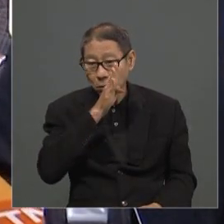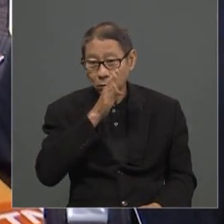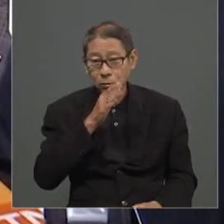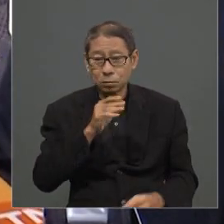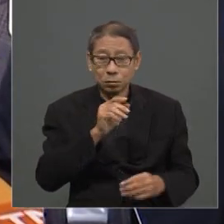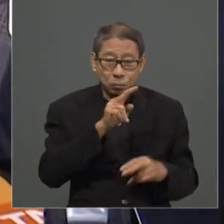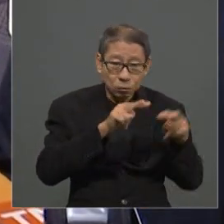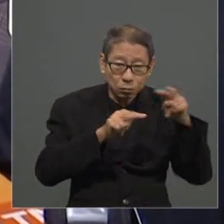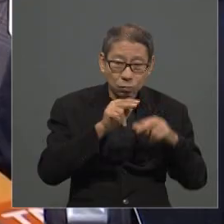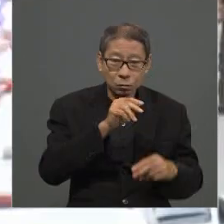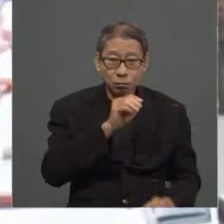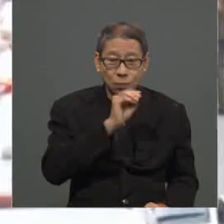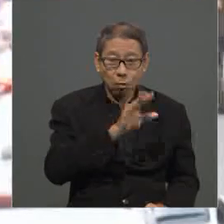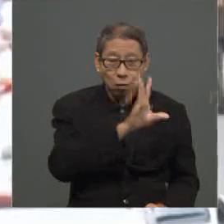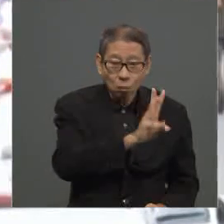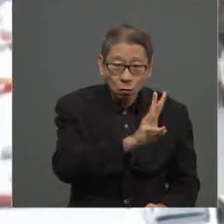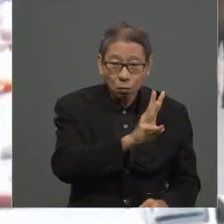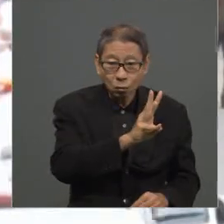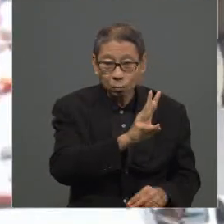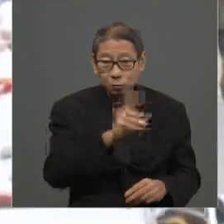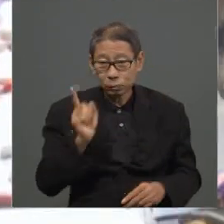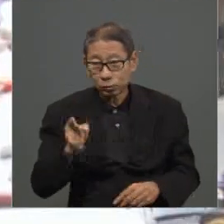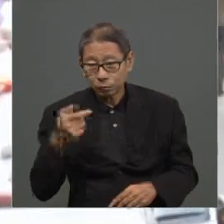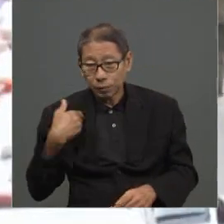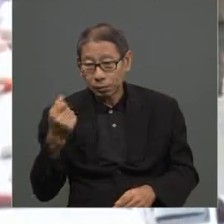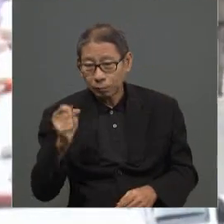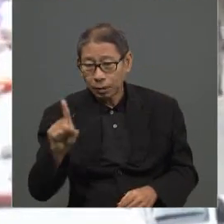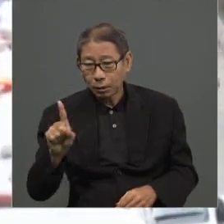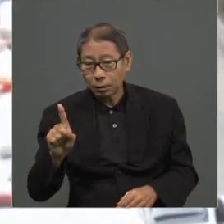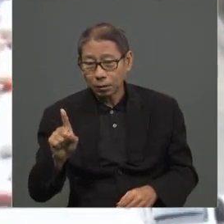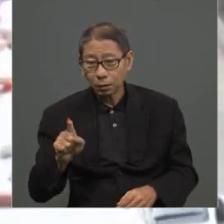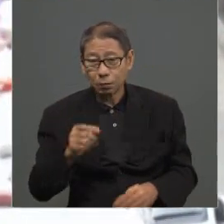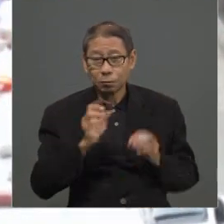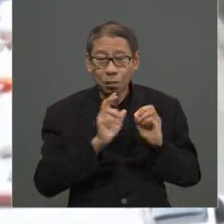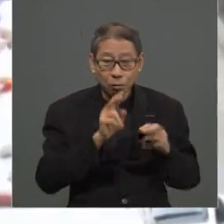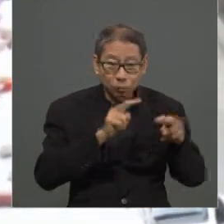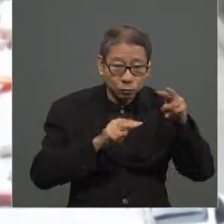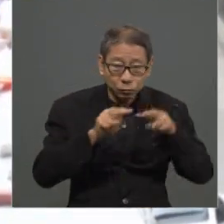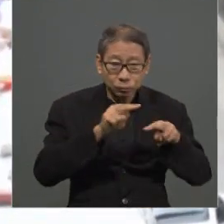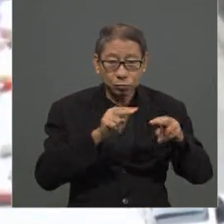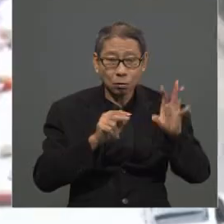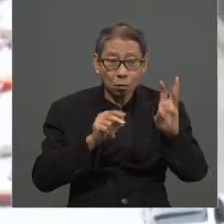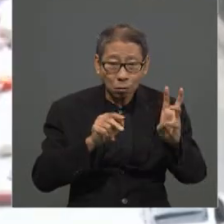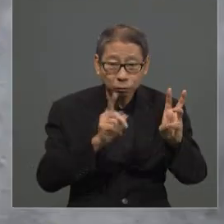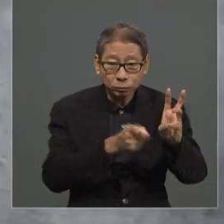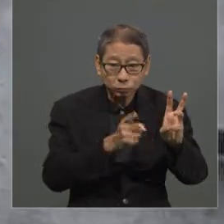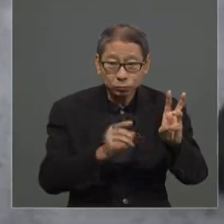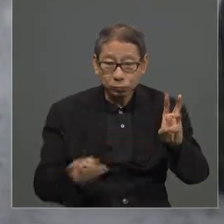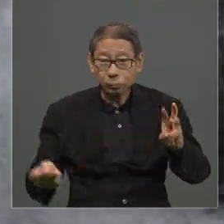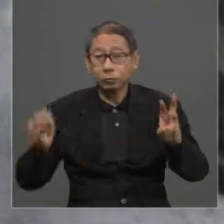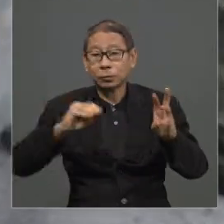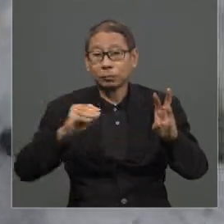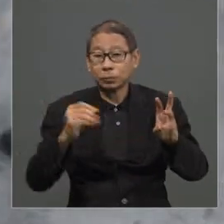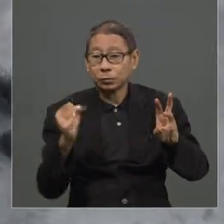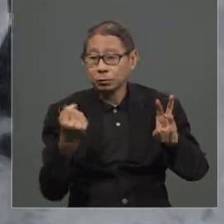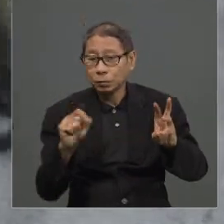คือทางขนส่งเนี่ยยืนยันนะว่าตอนที่ตรวจเนี่ยล่าสุดเนี่ยมันมี6จริงๆไม่ได้ตรวจทิปแต่ไม่รู้ว่าเขาเอาไปเติมไปเพิ่มเนี่ย